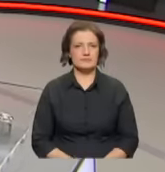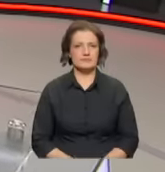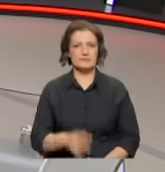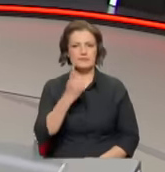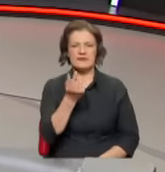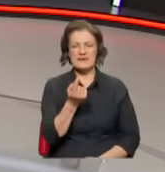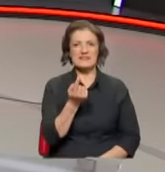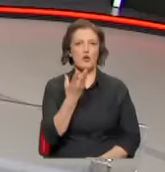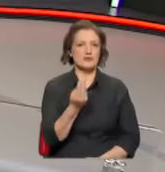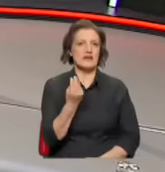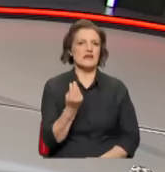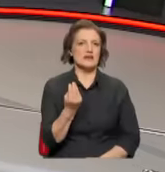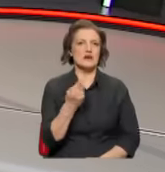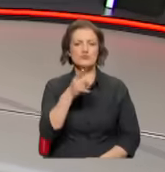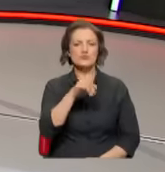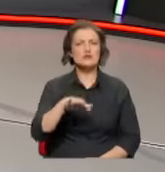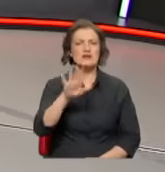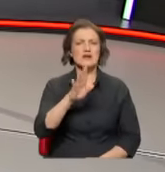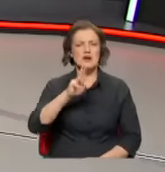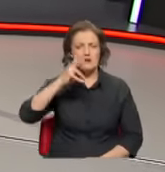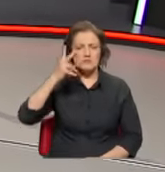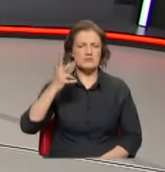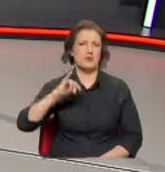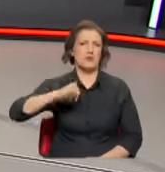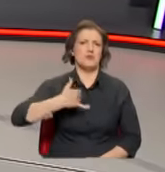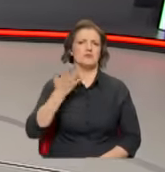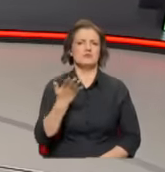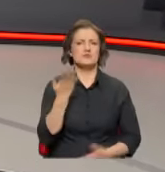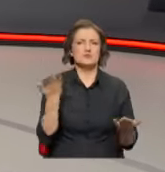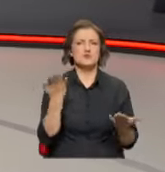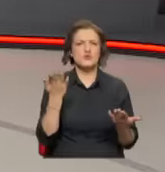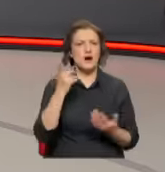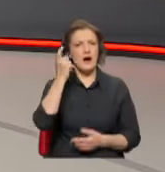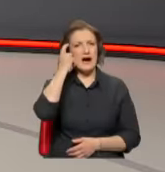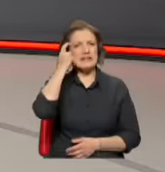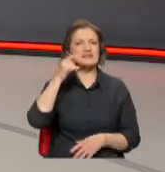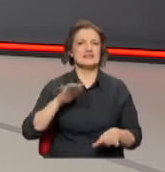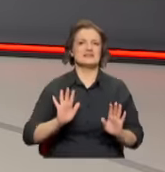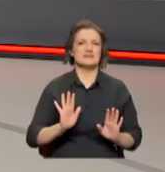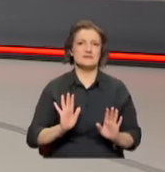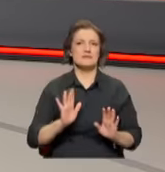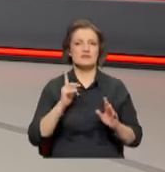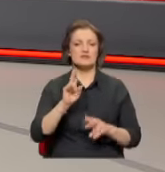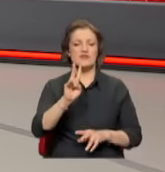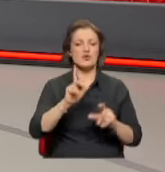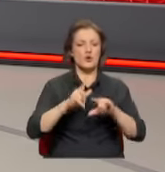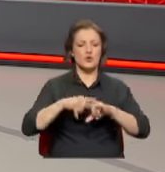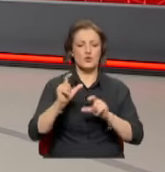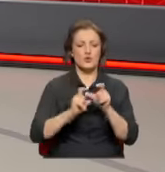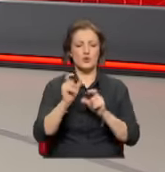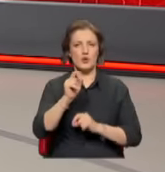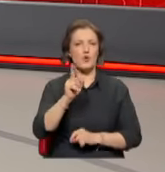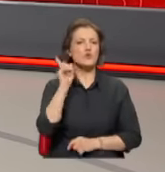İşte bir miktar olsa iyi ama bunlarınki aşırılık. Üstelik şuursuz bir aşırılık. Victor Hugo, ünlü